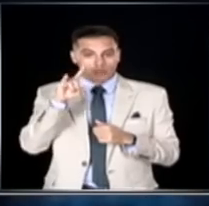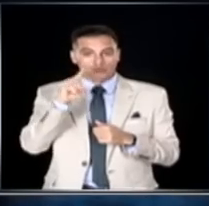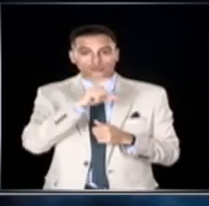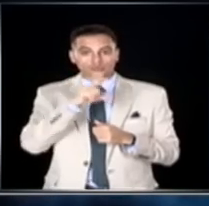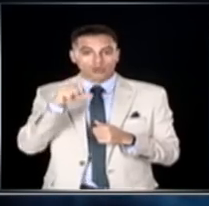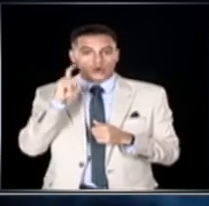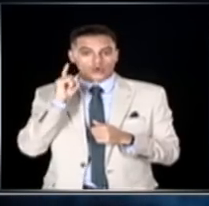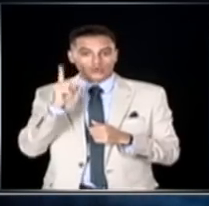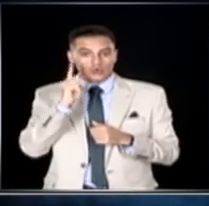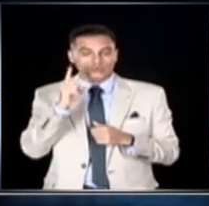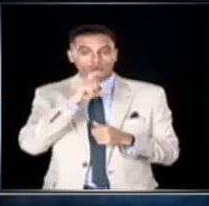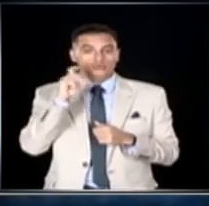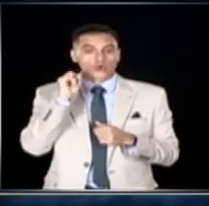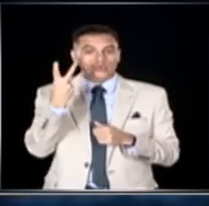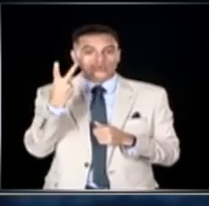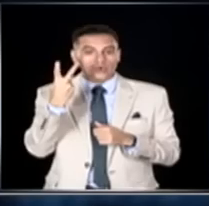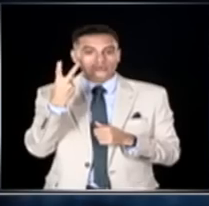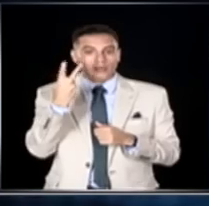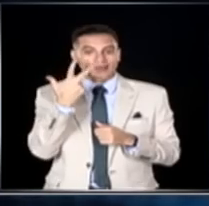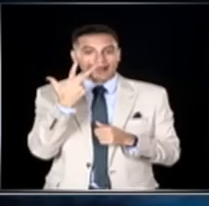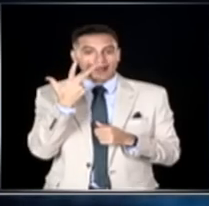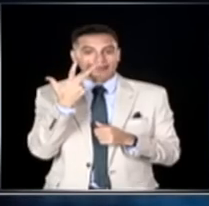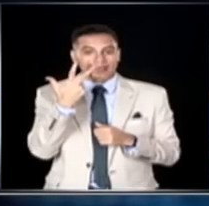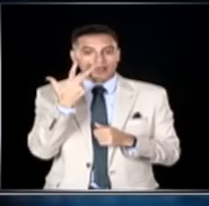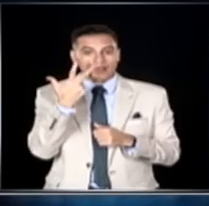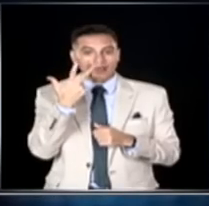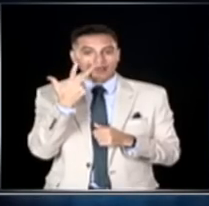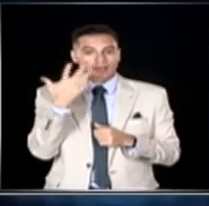سبتمبر، أكتوبر، نوفمبر.